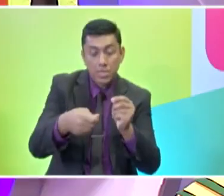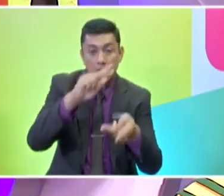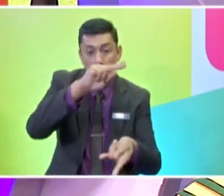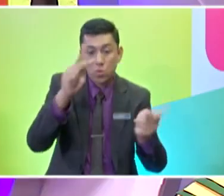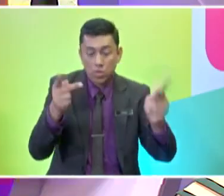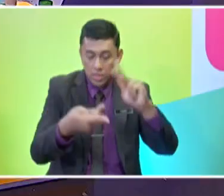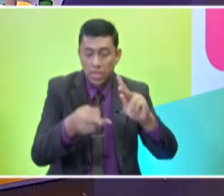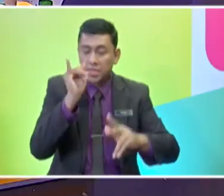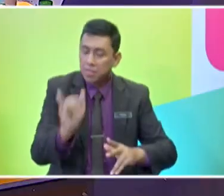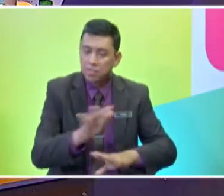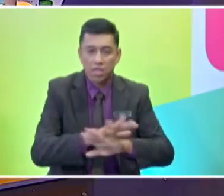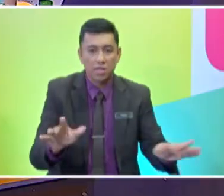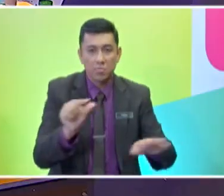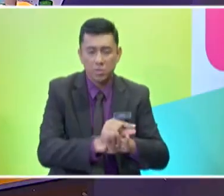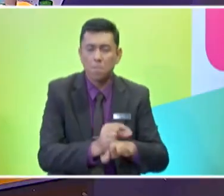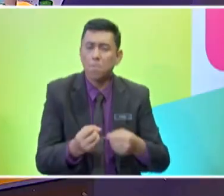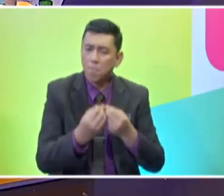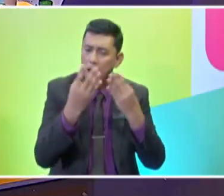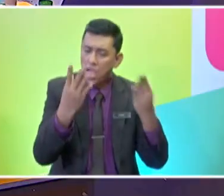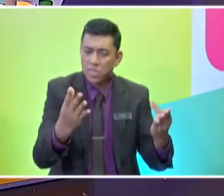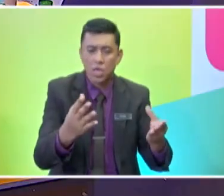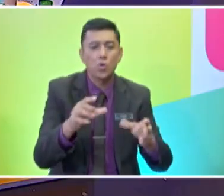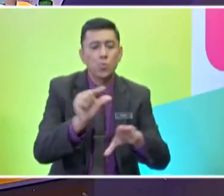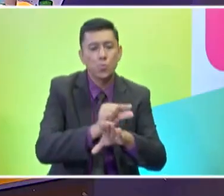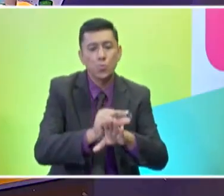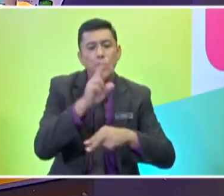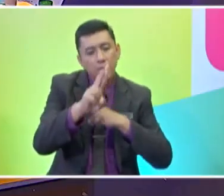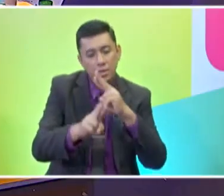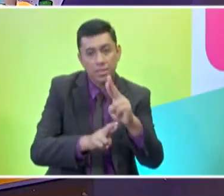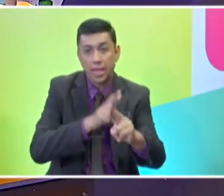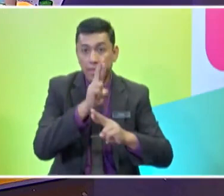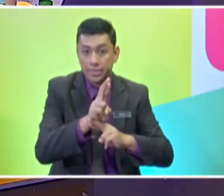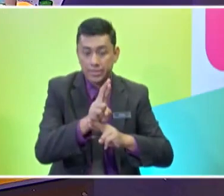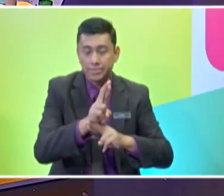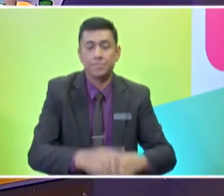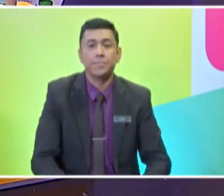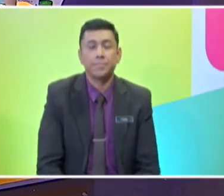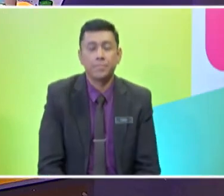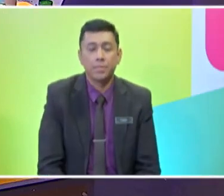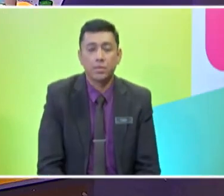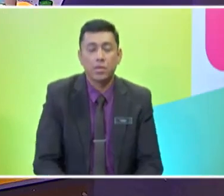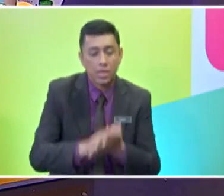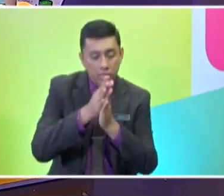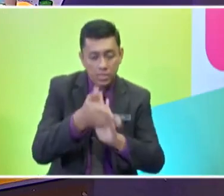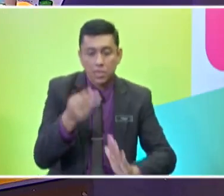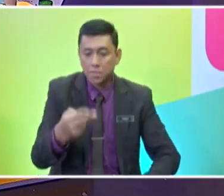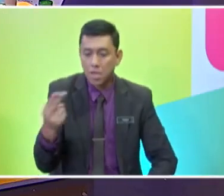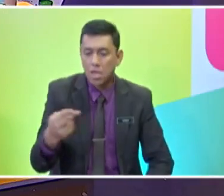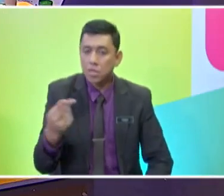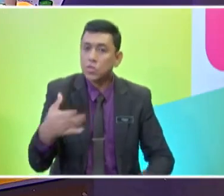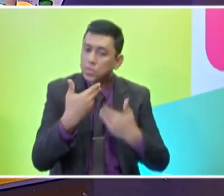Oh jadi hari ini kita banyak boneka yang kayak elemen kita semua Oke jadi kita tidak tahu bahan-bahannya